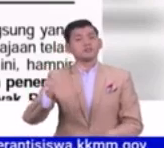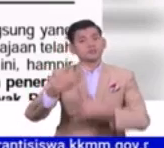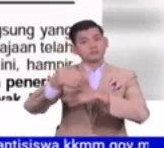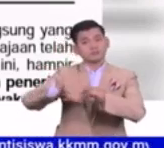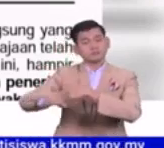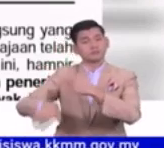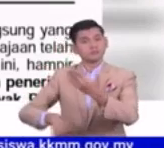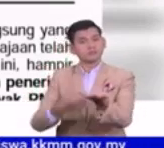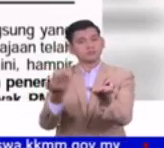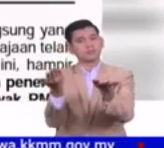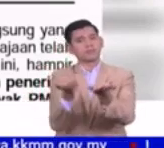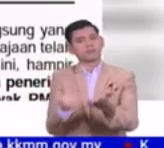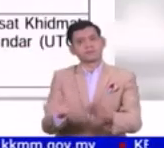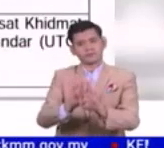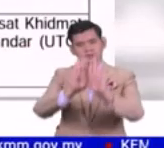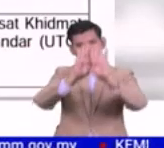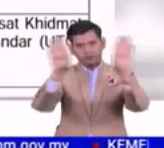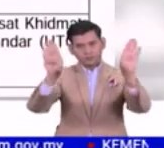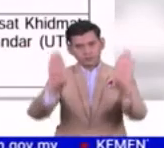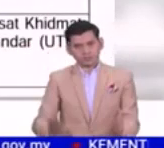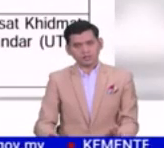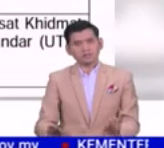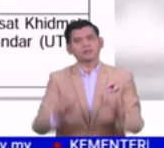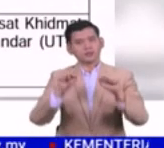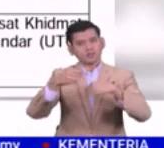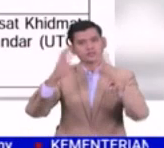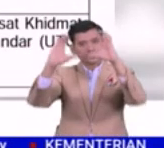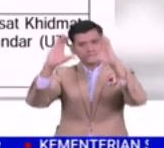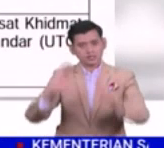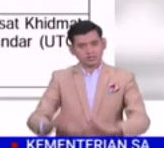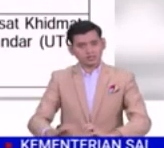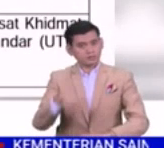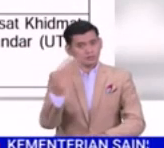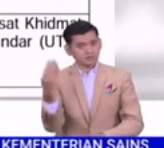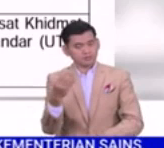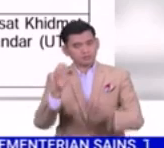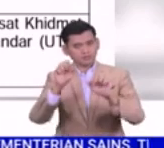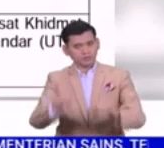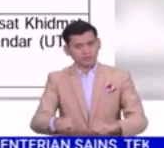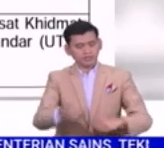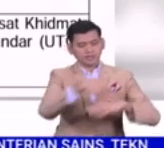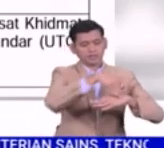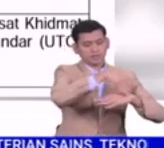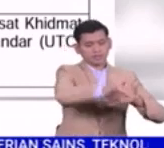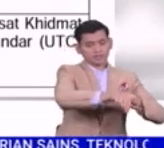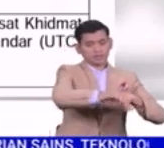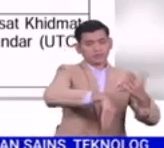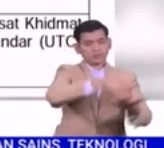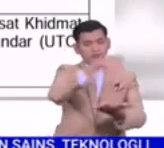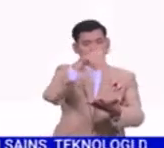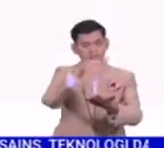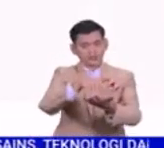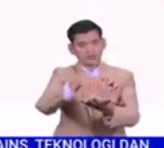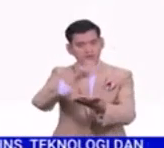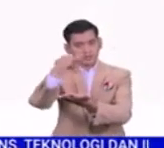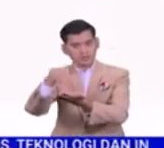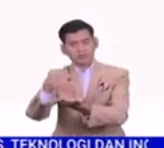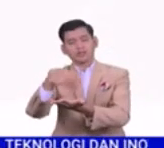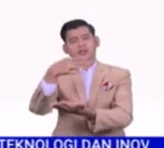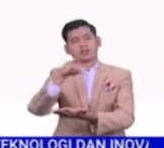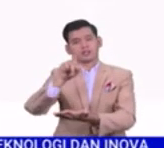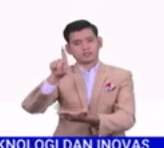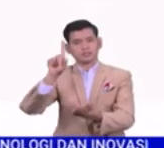borang rayuan BKM 2022 secara manual boleh dibuat melalui cawangan, pejabat satelit, Pusat Khidmat Hasil